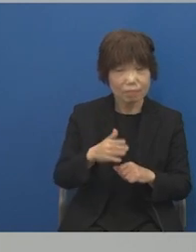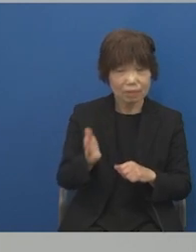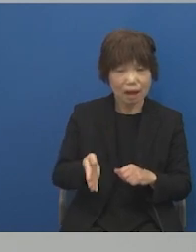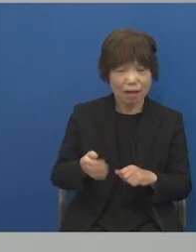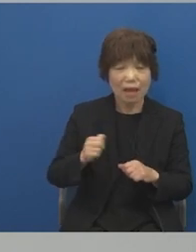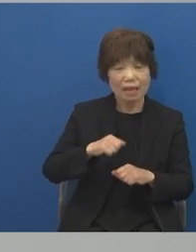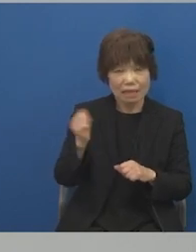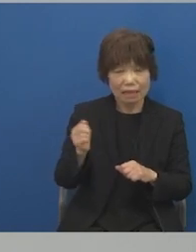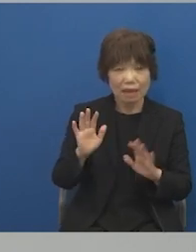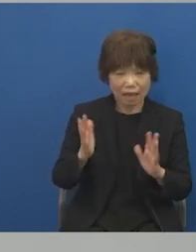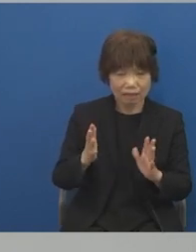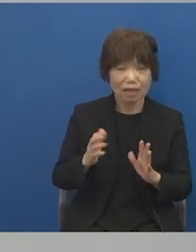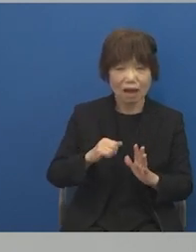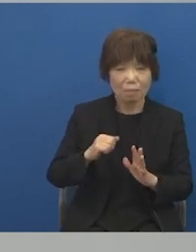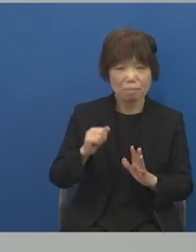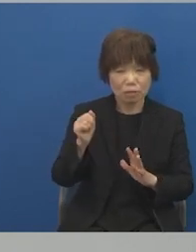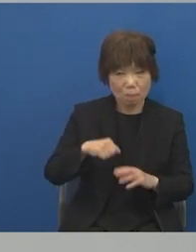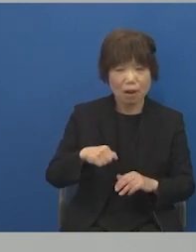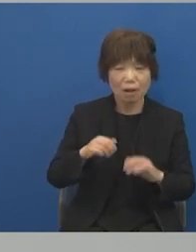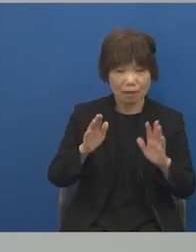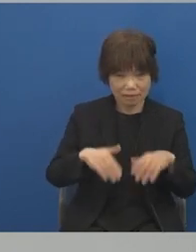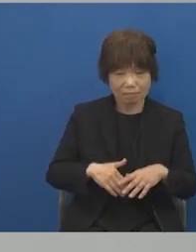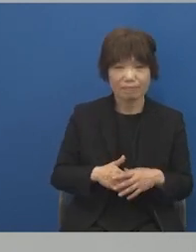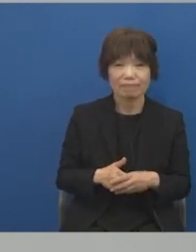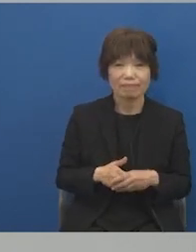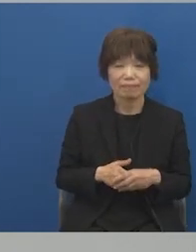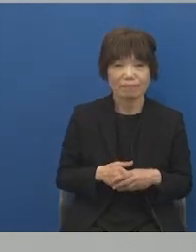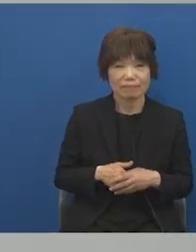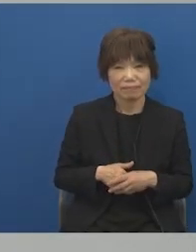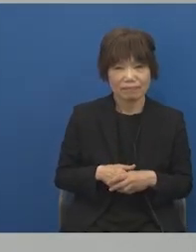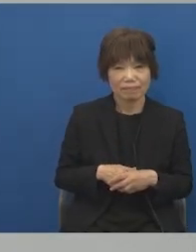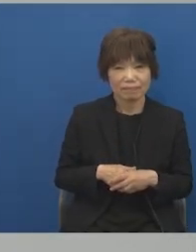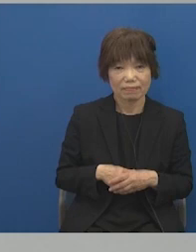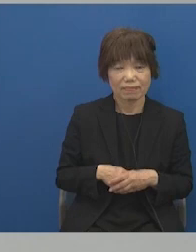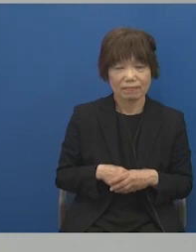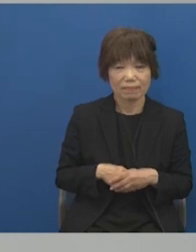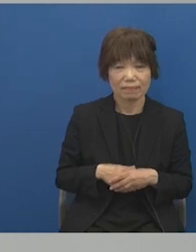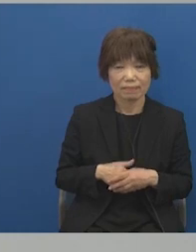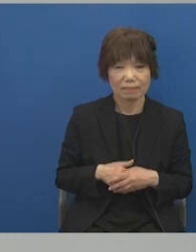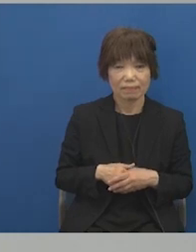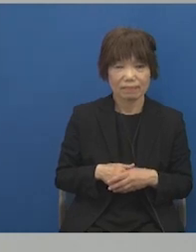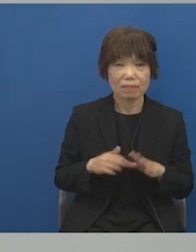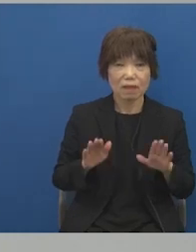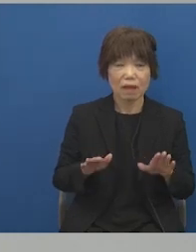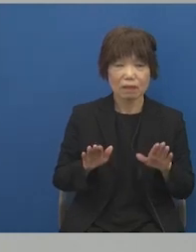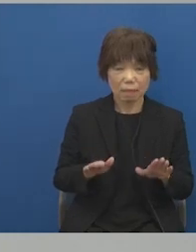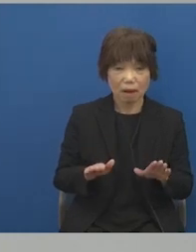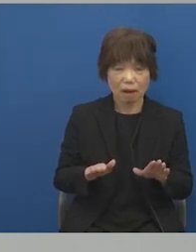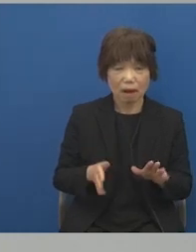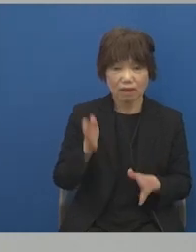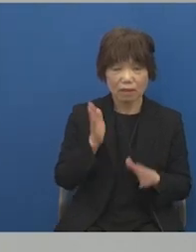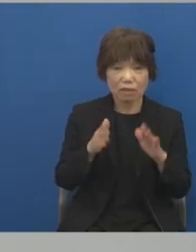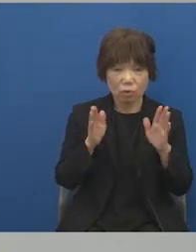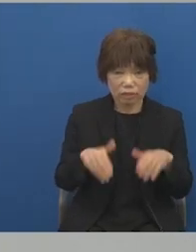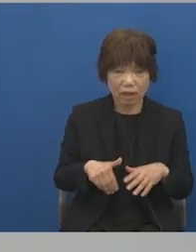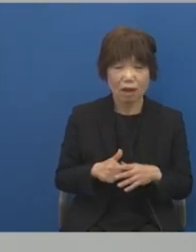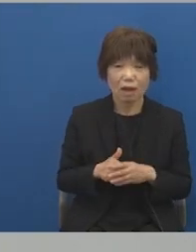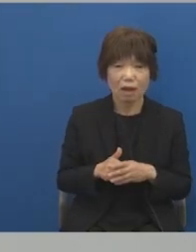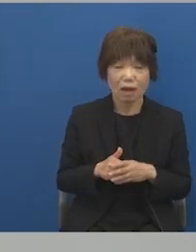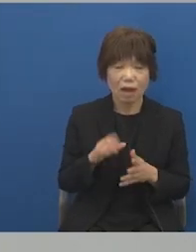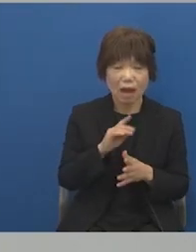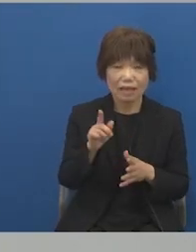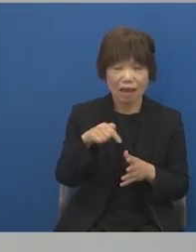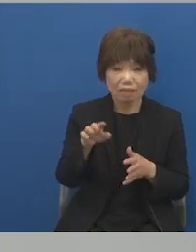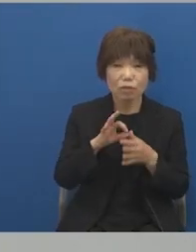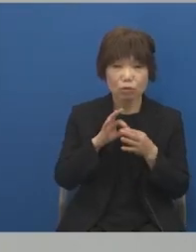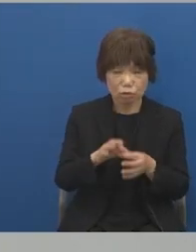認めます。よって本案は原案のとおり可決されました。次に、ただいま議決いたしました議案に対する付